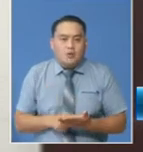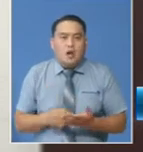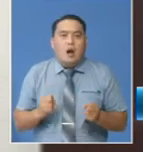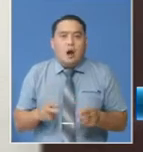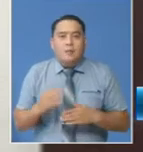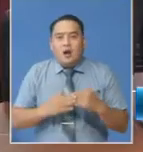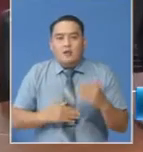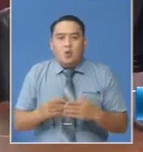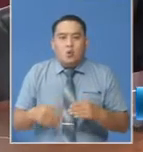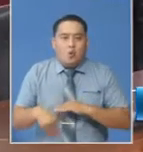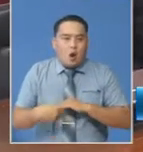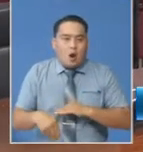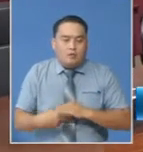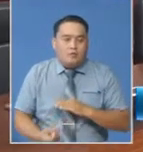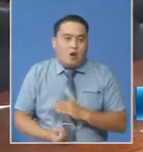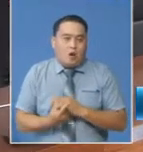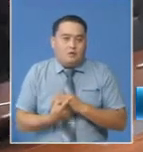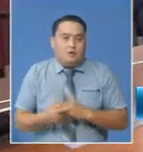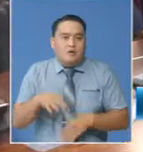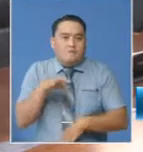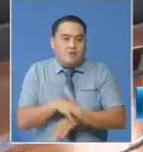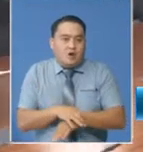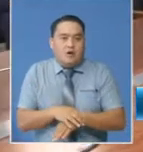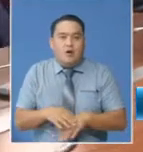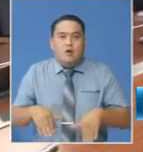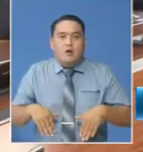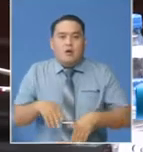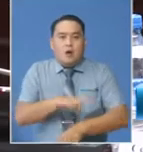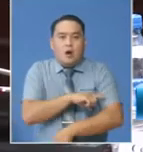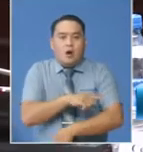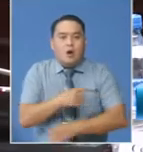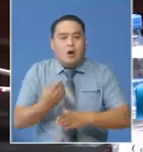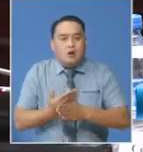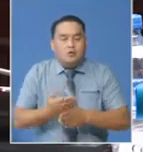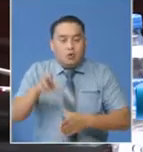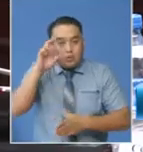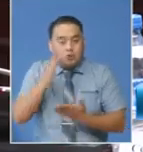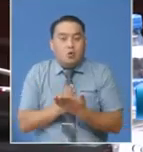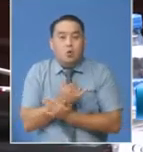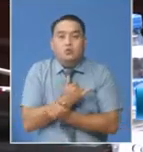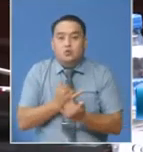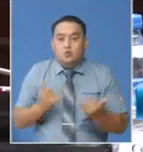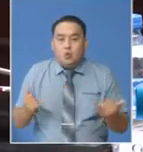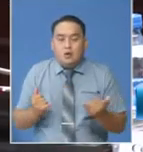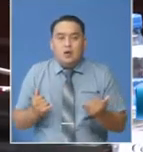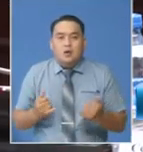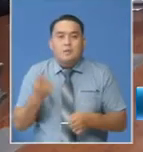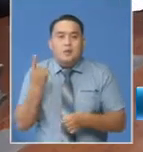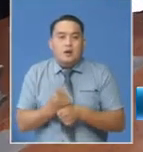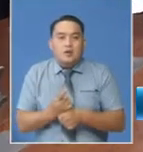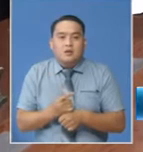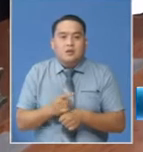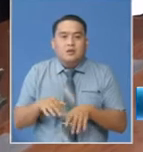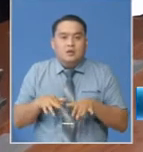как профилактика коррупционных проявлений, своевременное и должное оказание государственных услуг. На заседании прекратили дело в